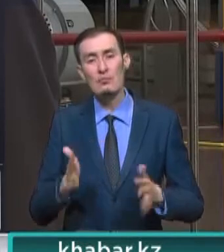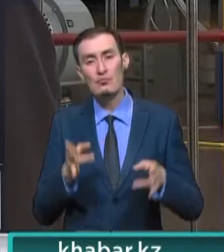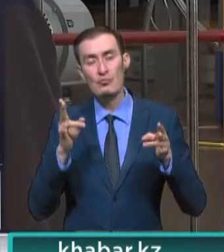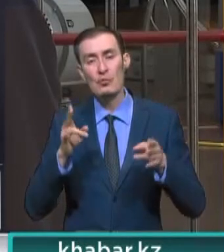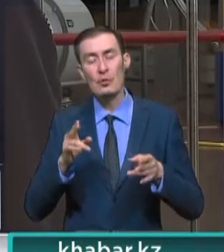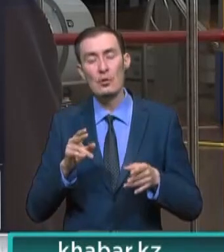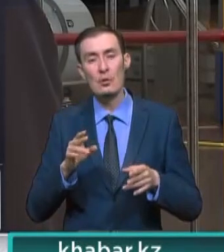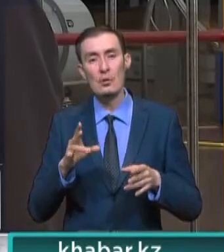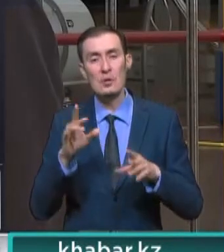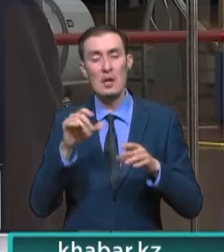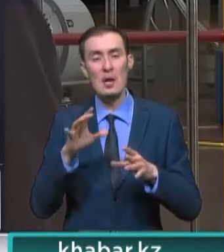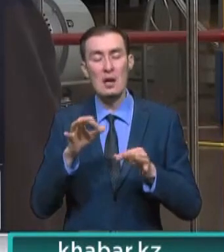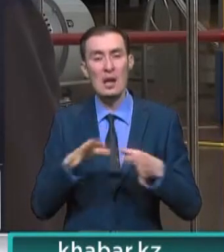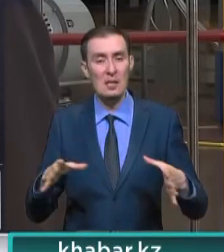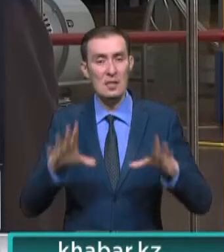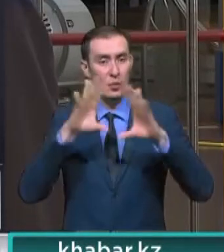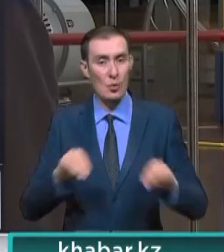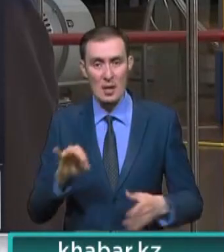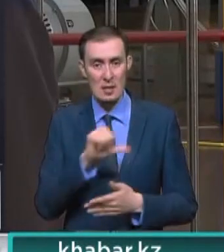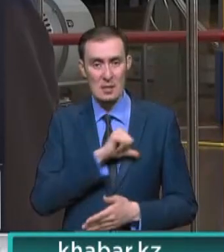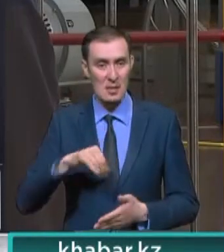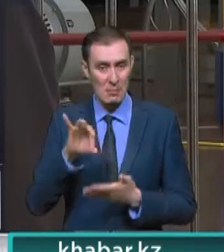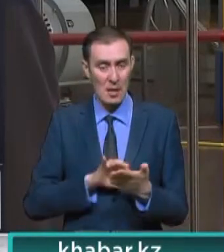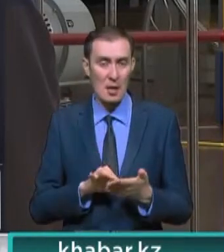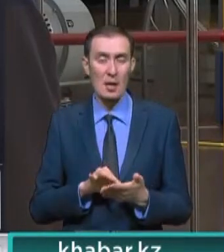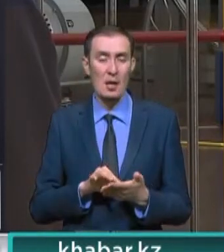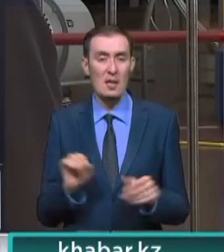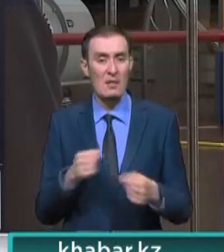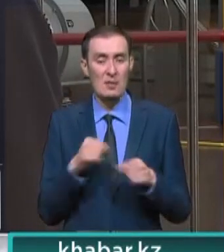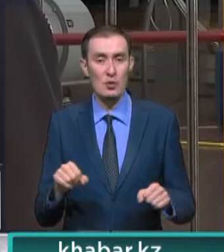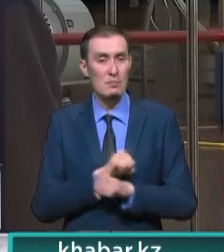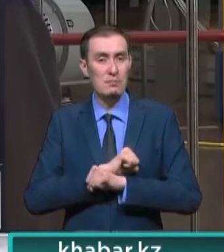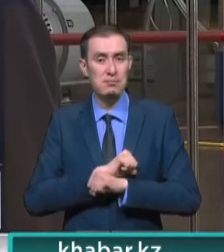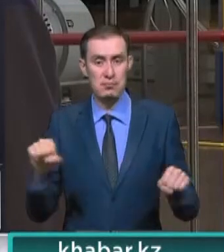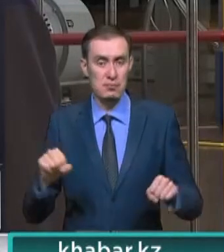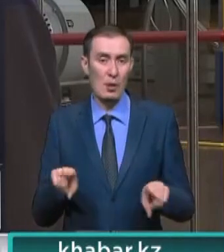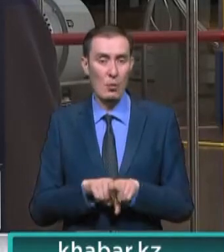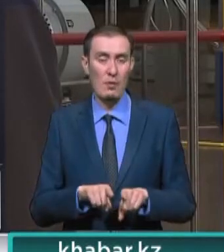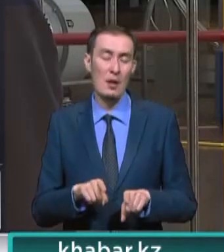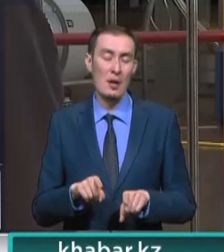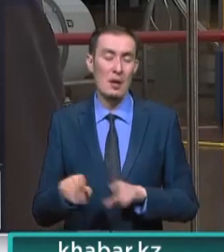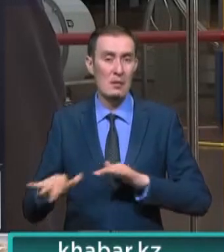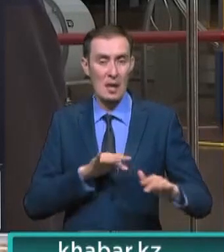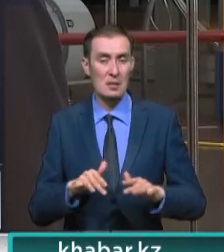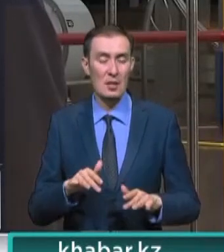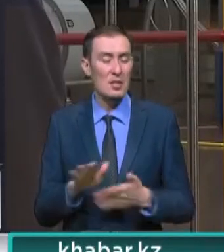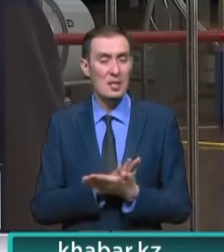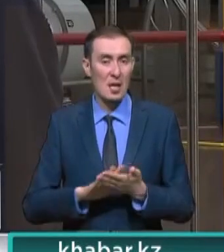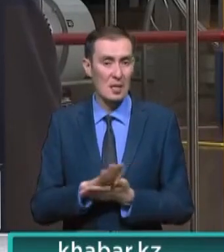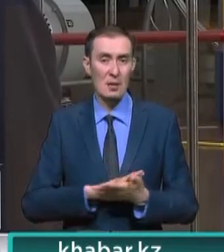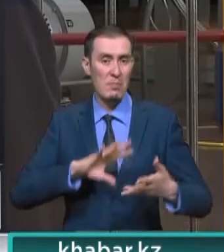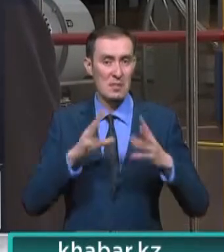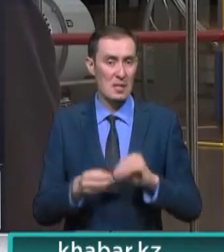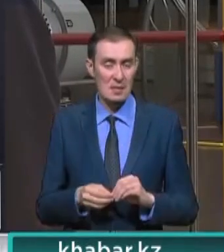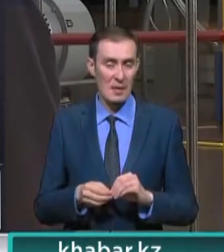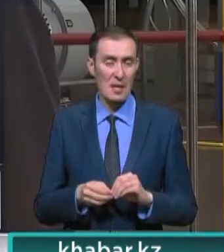реакция затухает самостоятельно, невозможен неконтролируемый разгон реактора, то есть никаких